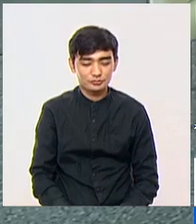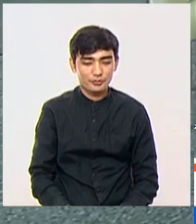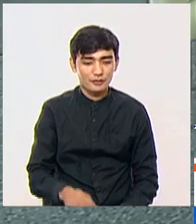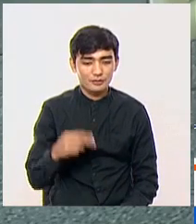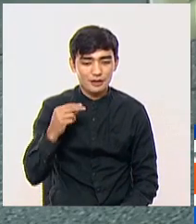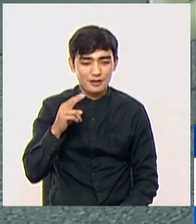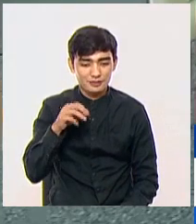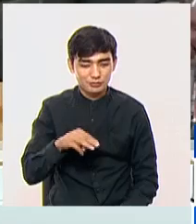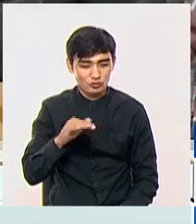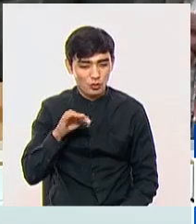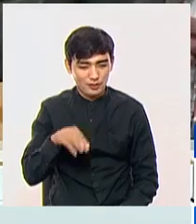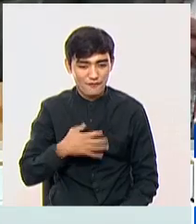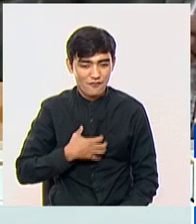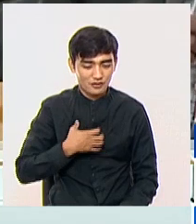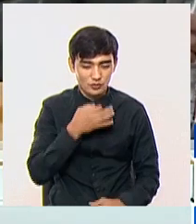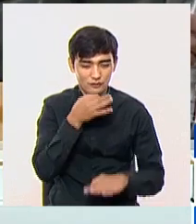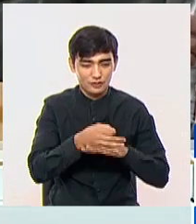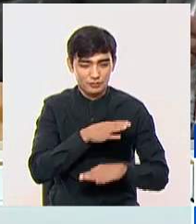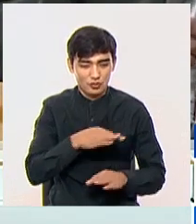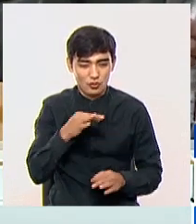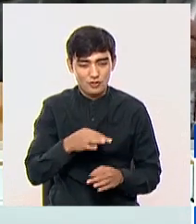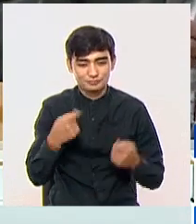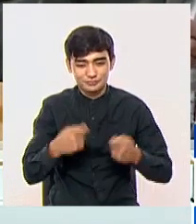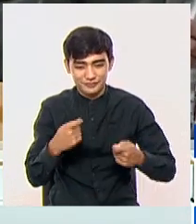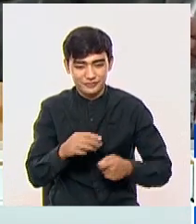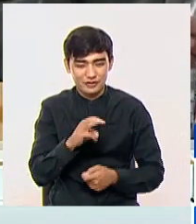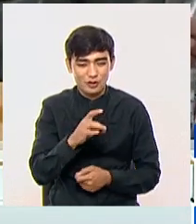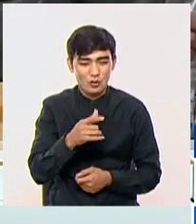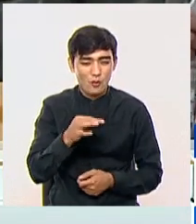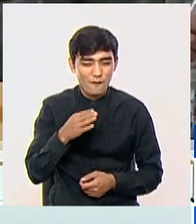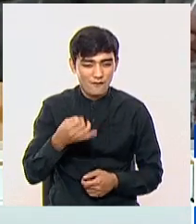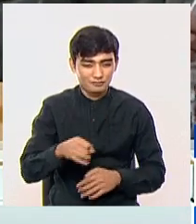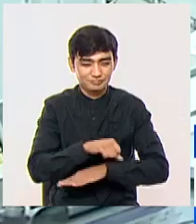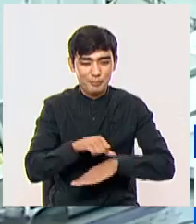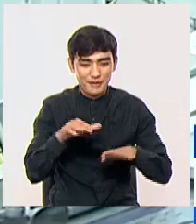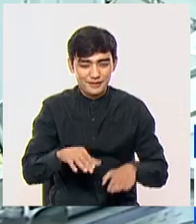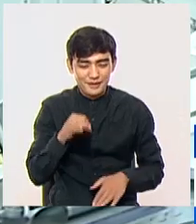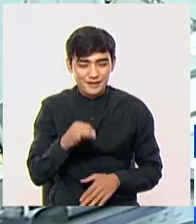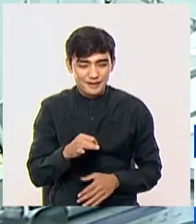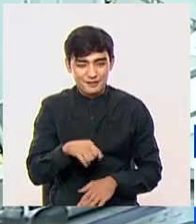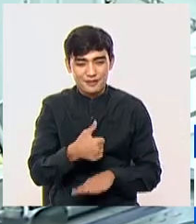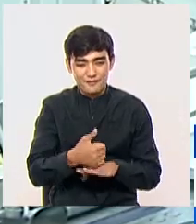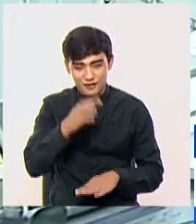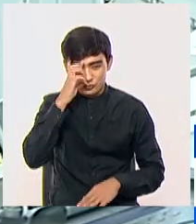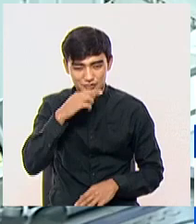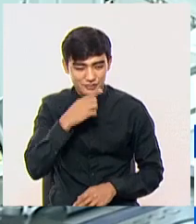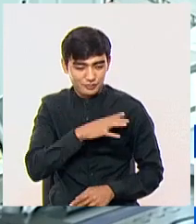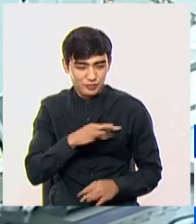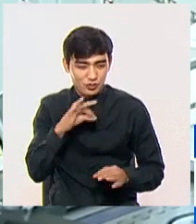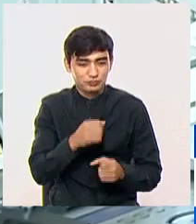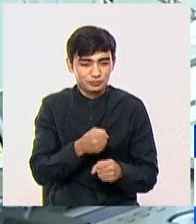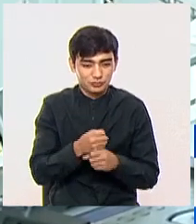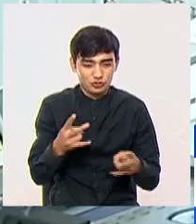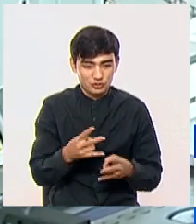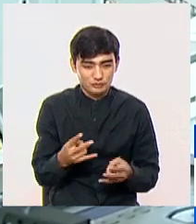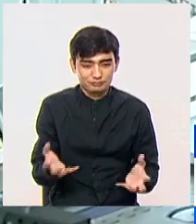Касым-Жомарт Токаев отметил важность устранения торговых барьеров в регионе. Особый акцент, по мнению главы государства, следует сделать на